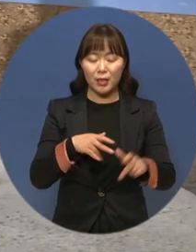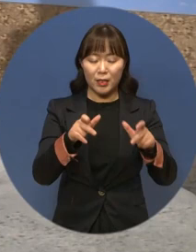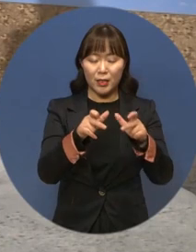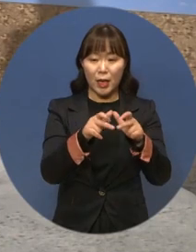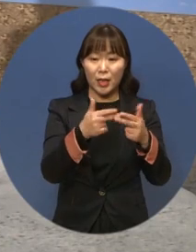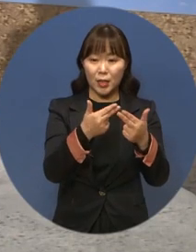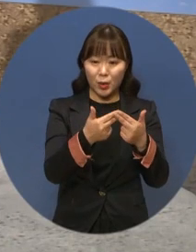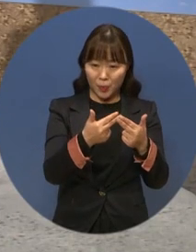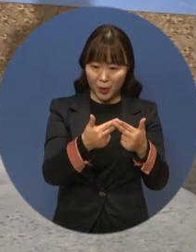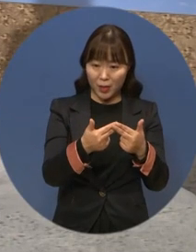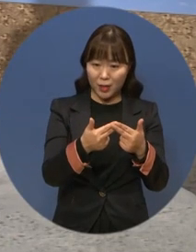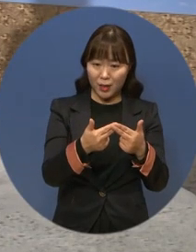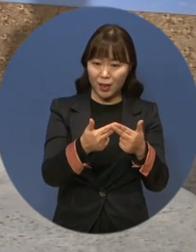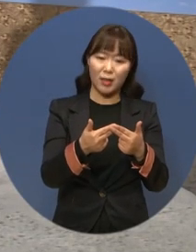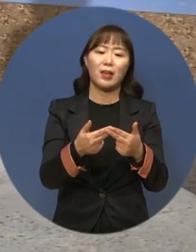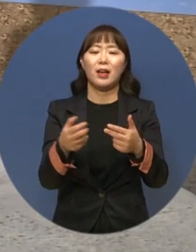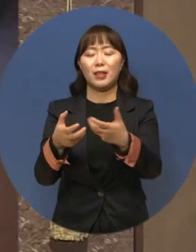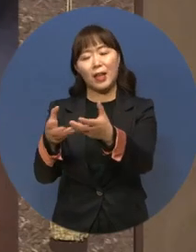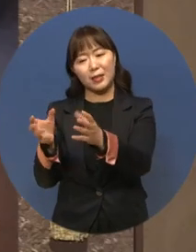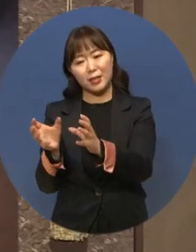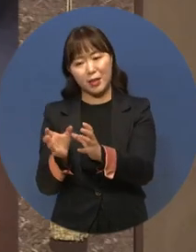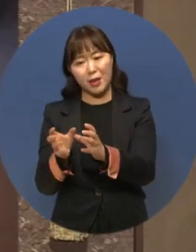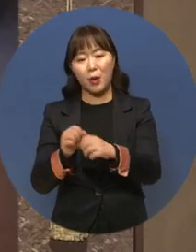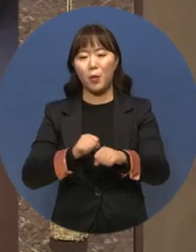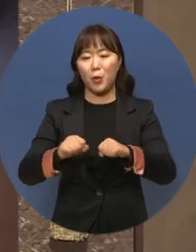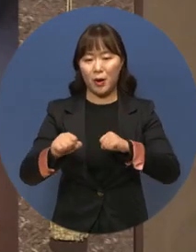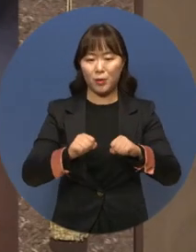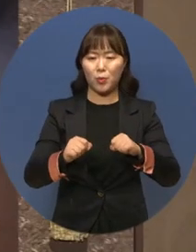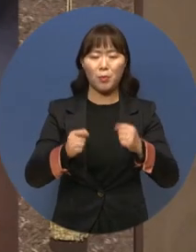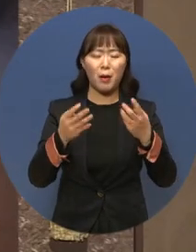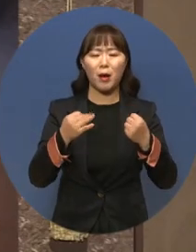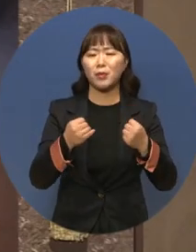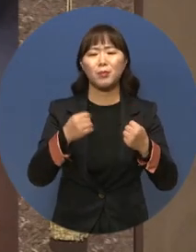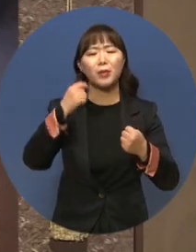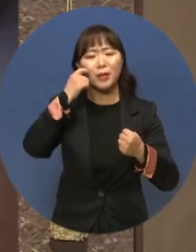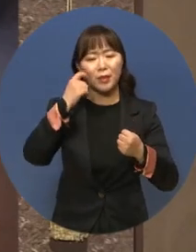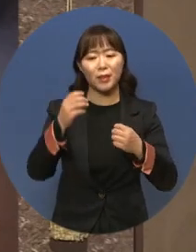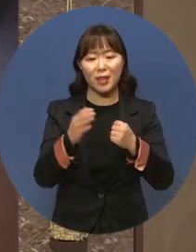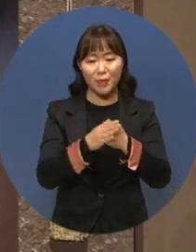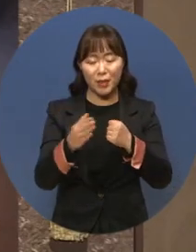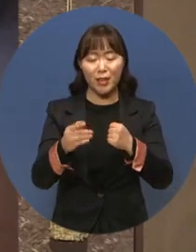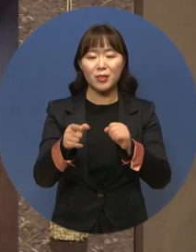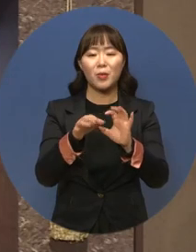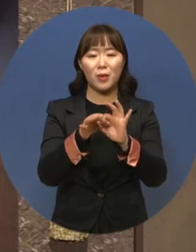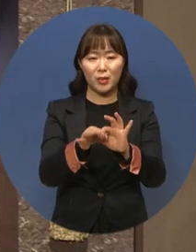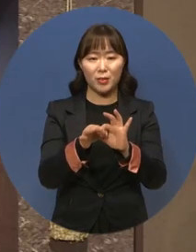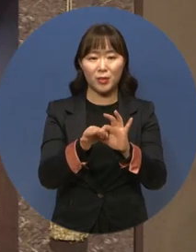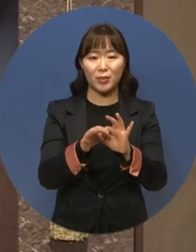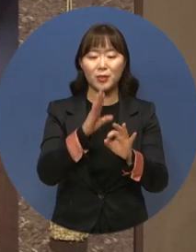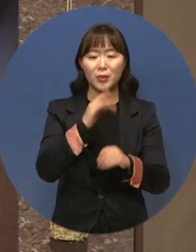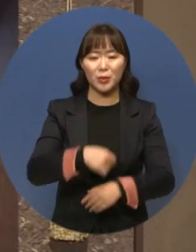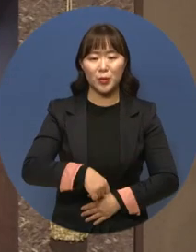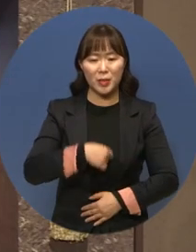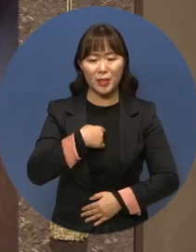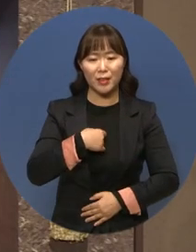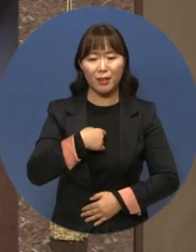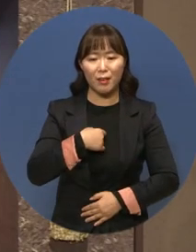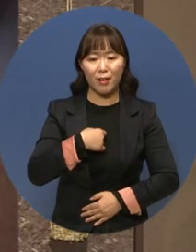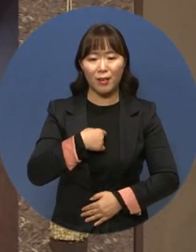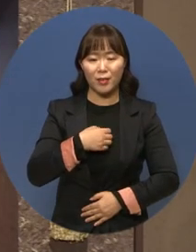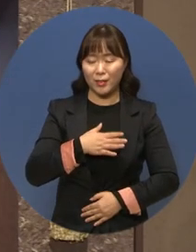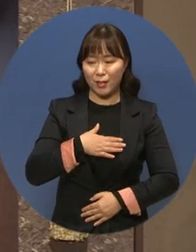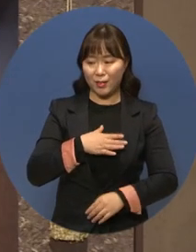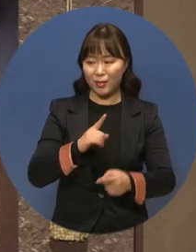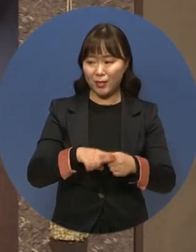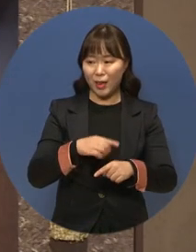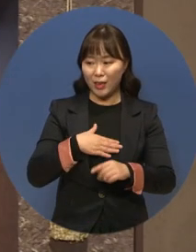장애인 협회나 단체나 네. 활동을 많이 못했어요. 그렇기 때문에 그쪽으로는 사실 인지도가 무척 낮아요.